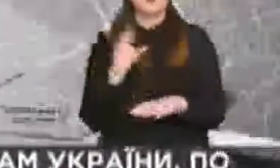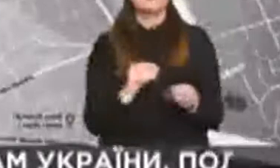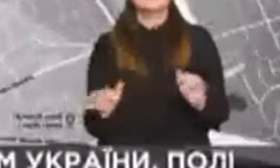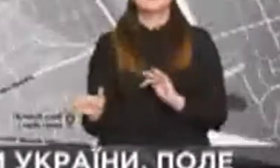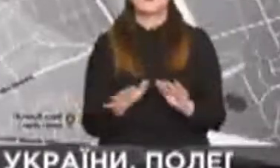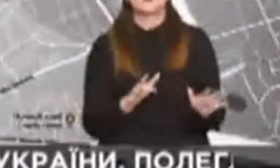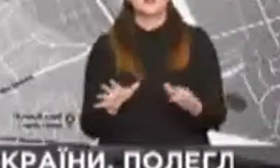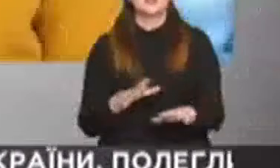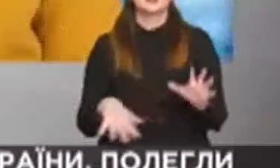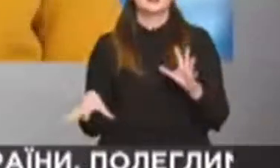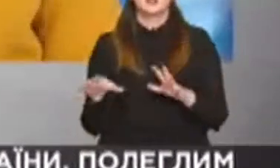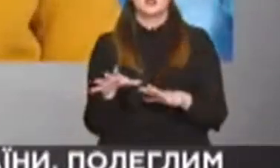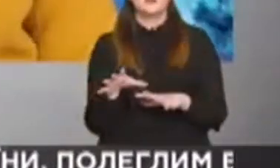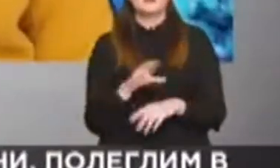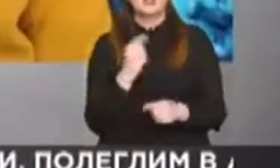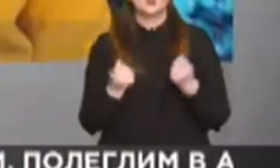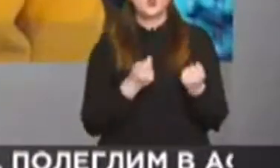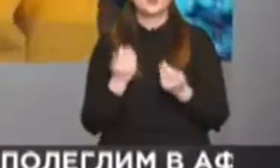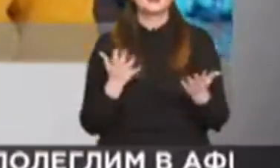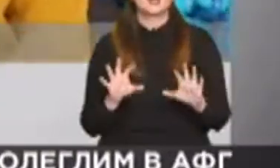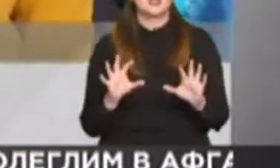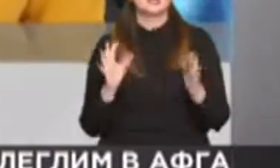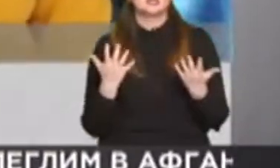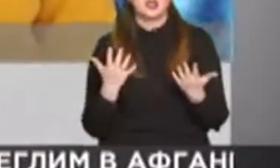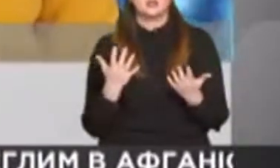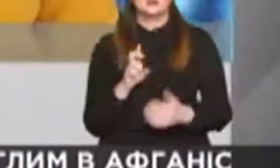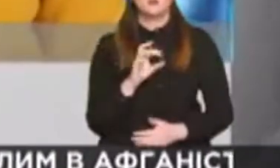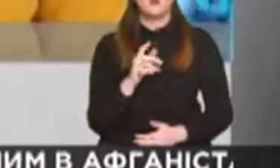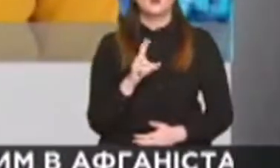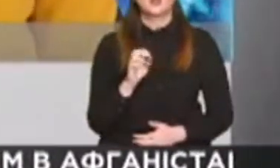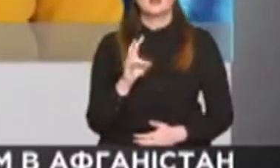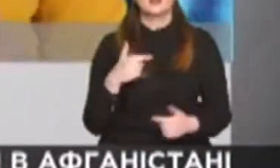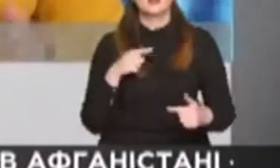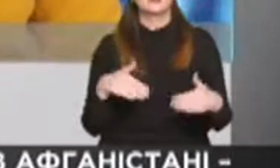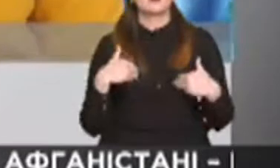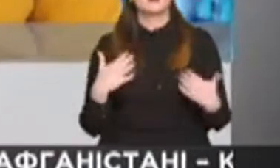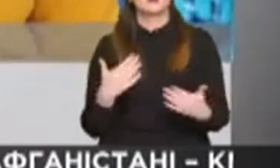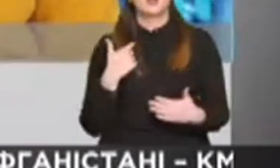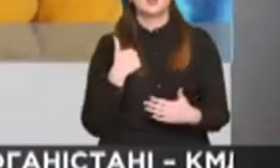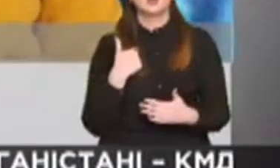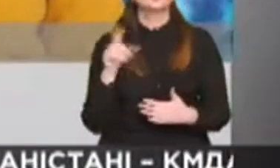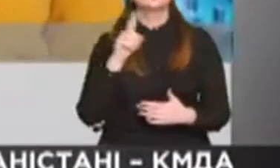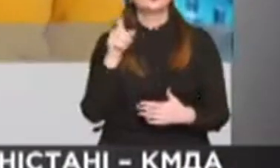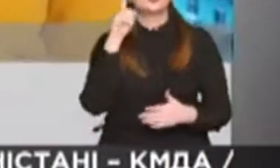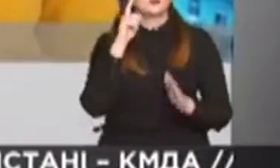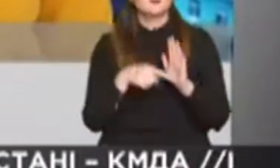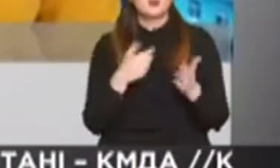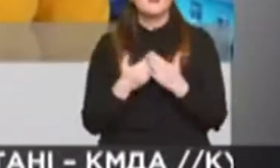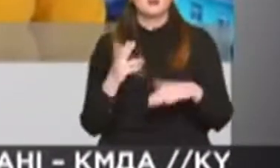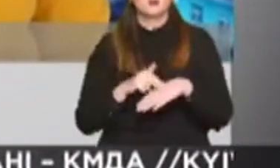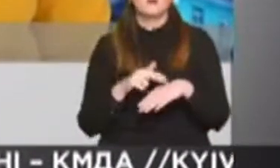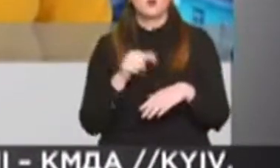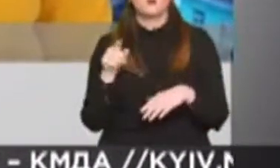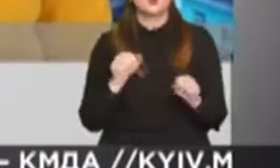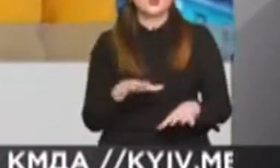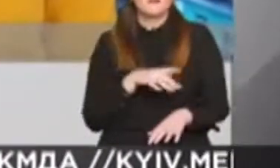всі події, про всі нюанси, які сталися. Богдане, я тебе вітаю. Розповідай, що ти встиг за цей час дізнатися від правоохоронців.